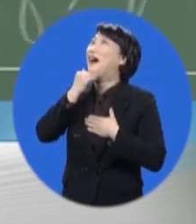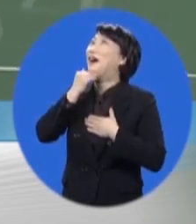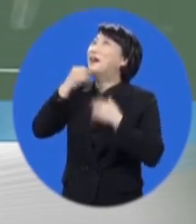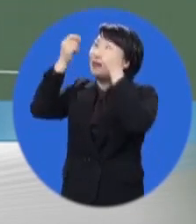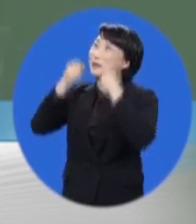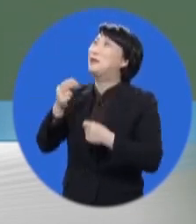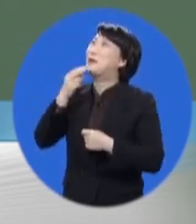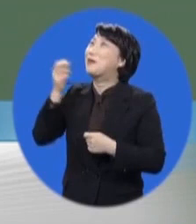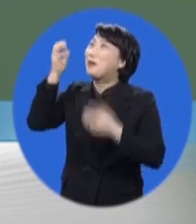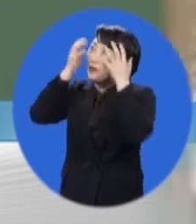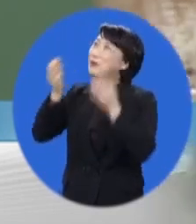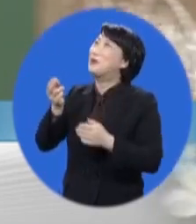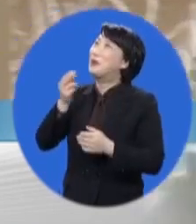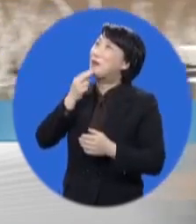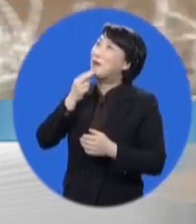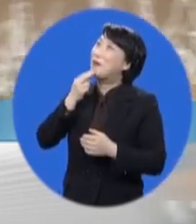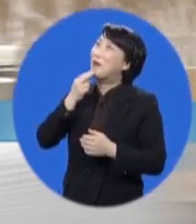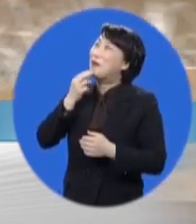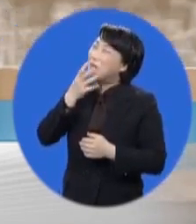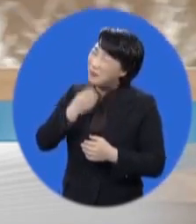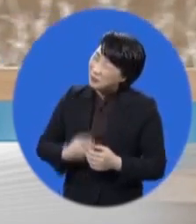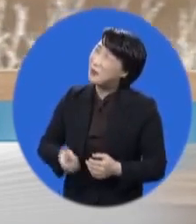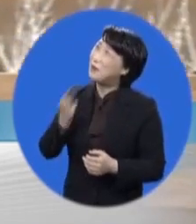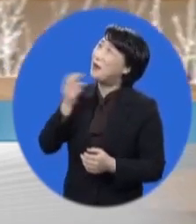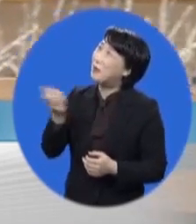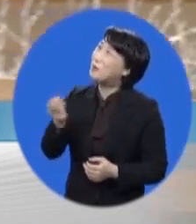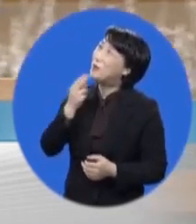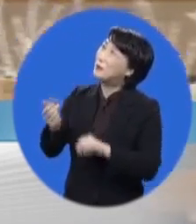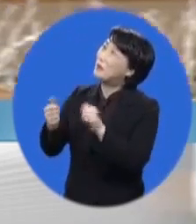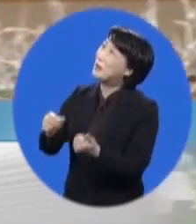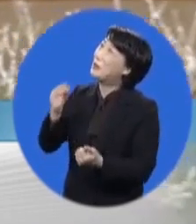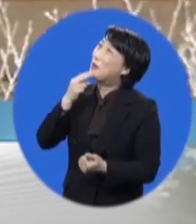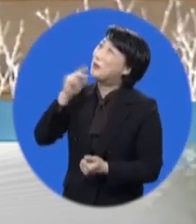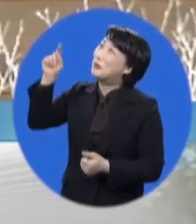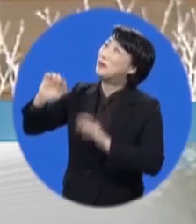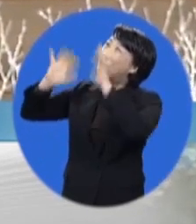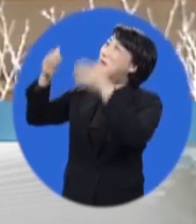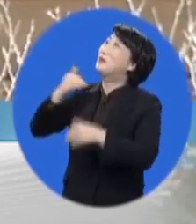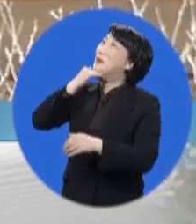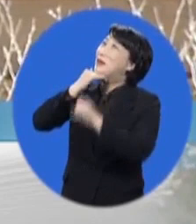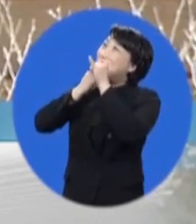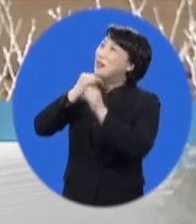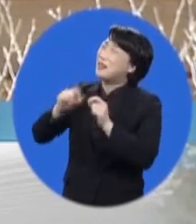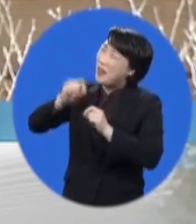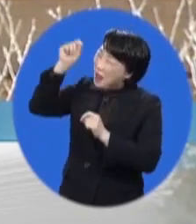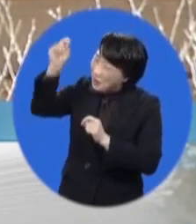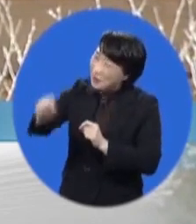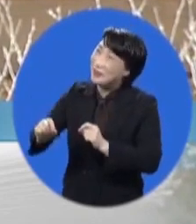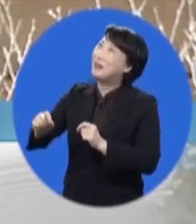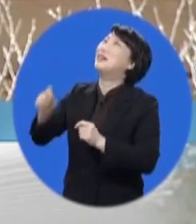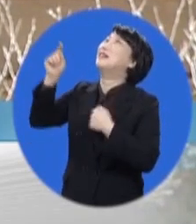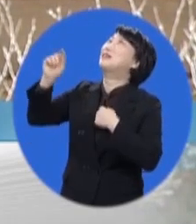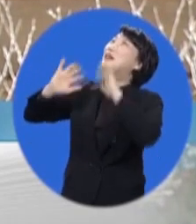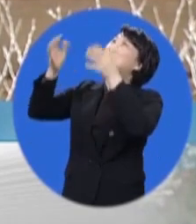눈물도 없고 고통도 없고 한숨도 없고 아픔도 없고 사망도 없는 그런 영원한 천국이